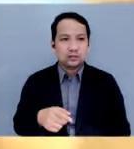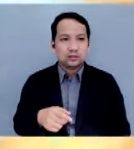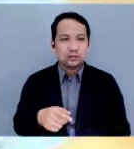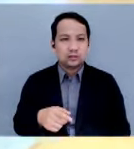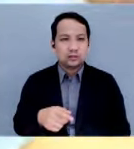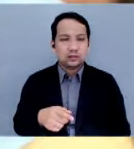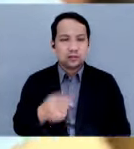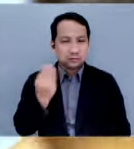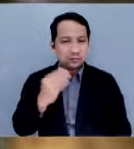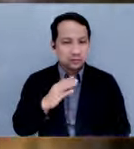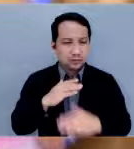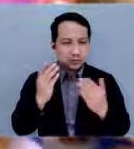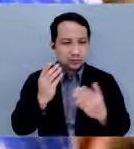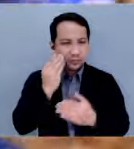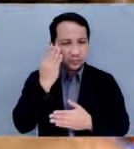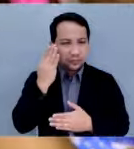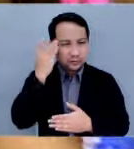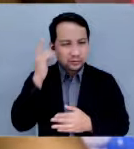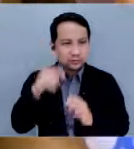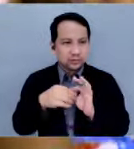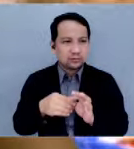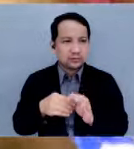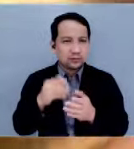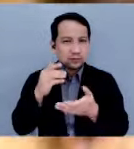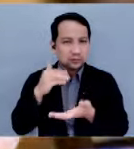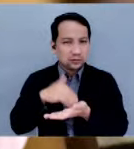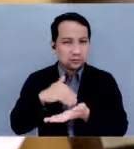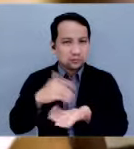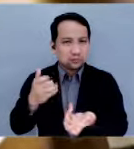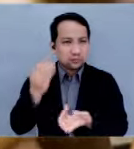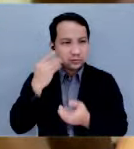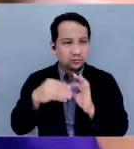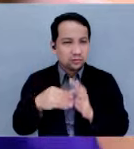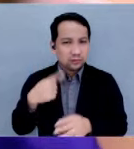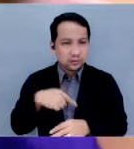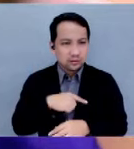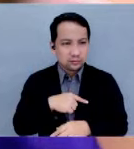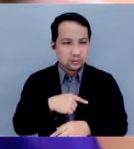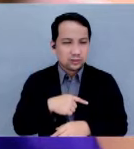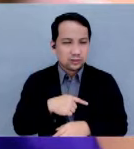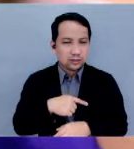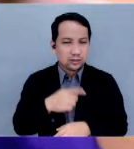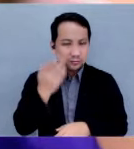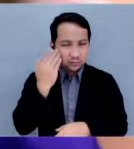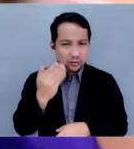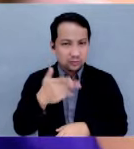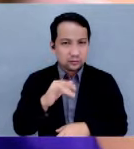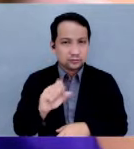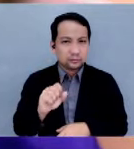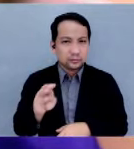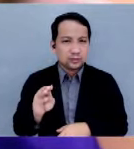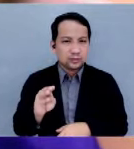ako. Akala po namin ng doktor na wala na po siya. Nagkaroon naman po ako ng tinatawag na hypermesis gravidarum. Ayun po yung